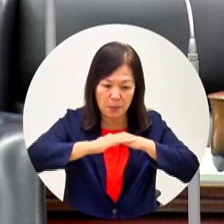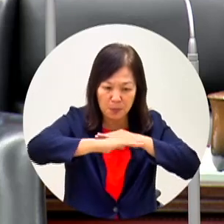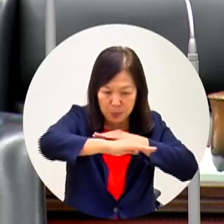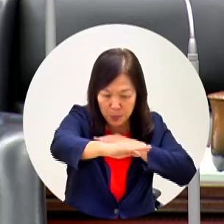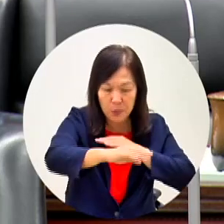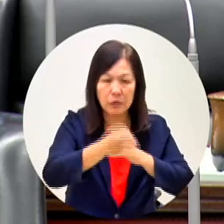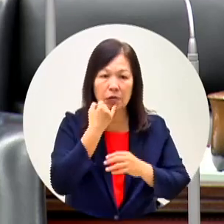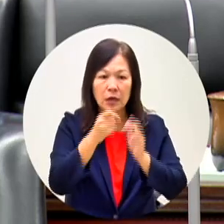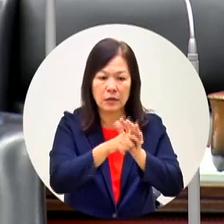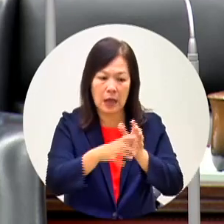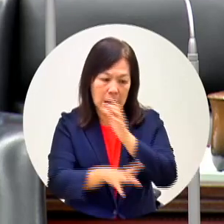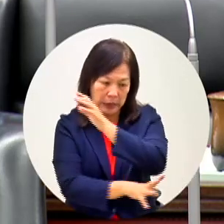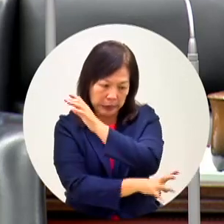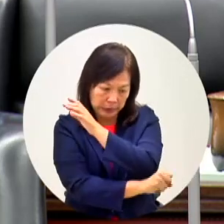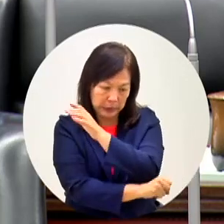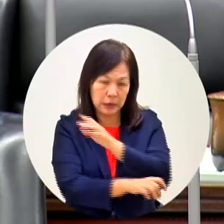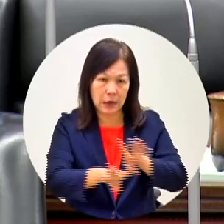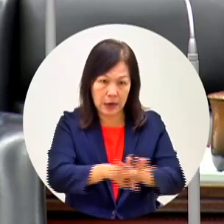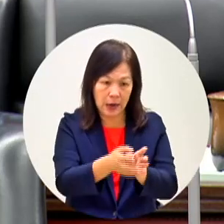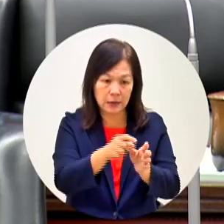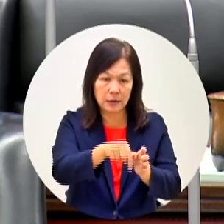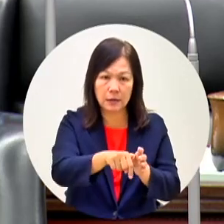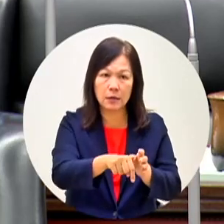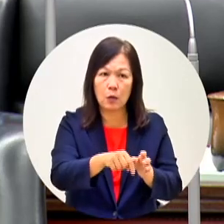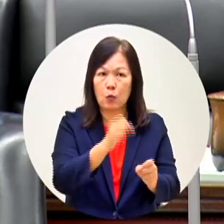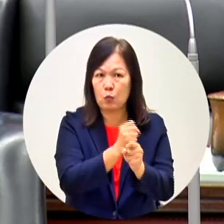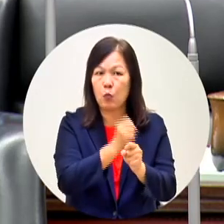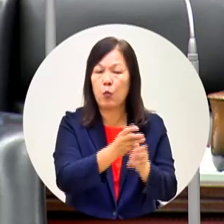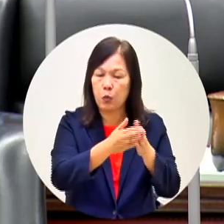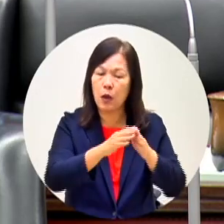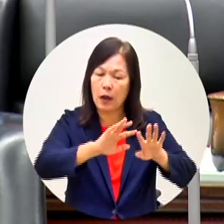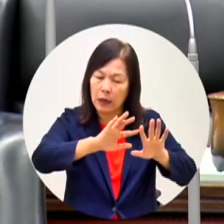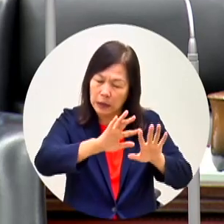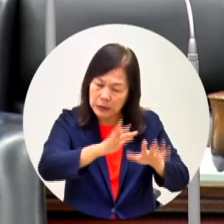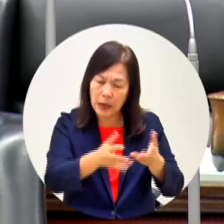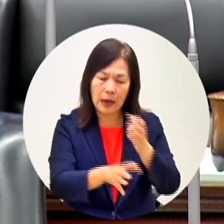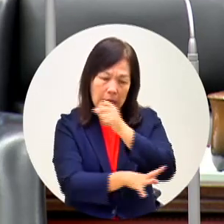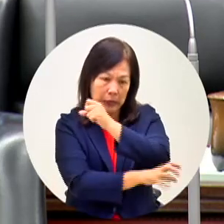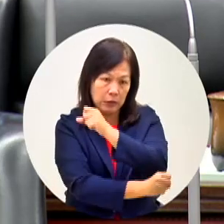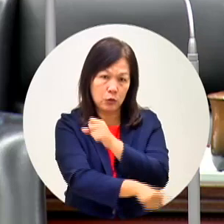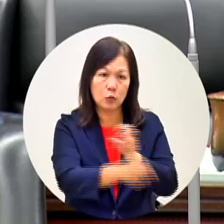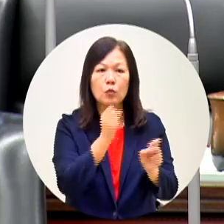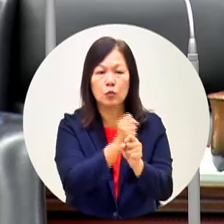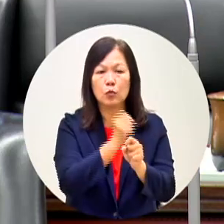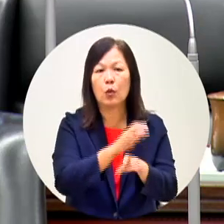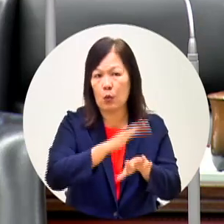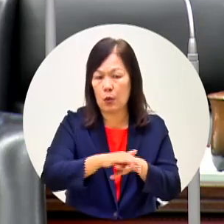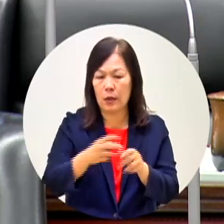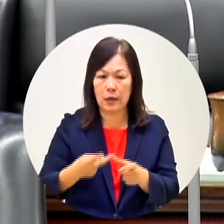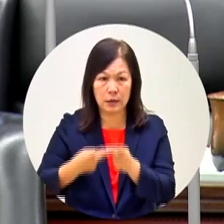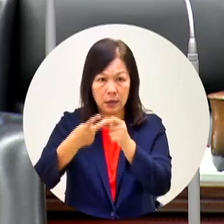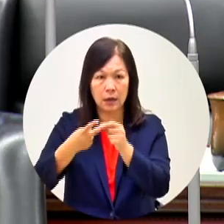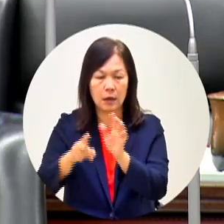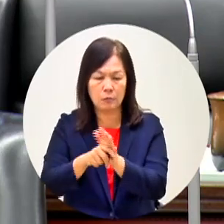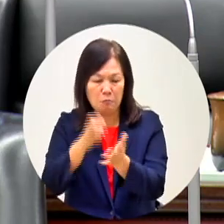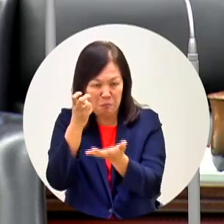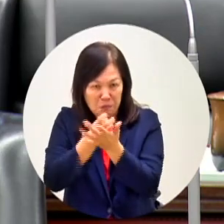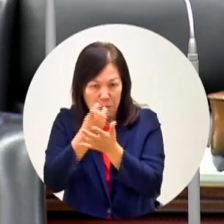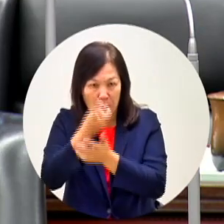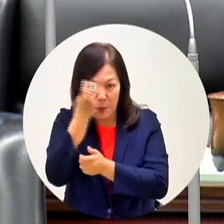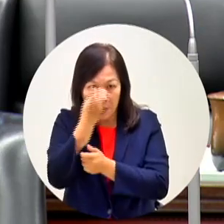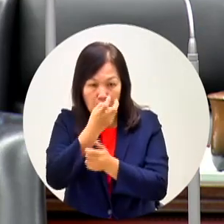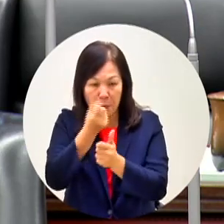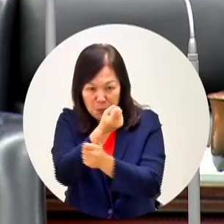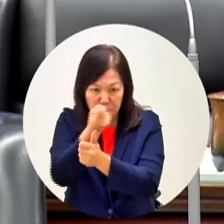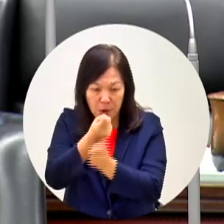做，这一个大概是从基础做起。那第二个就是严格管控管挖，我们所有的